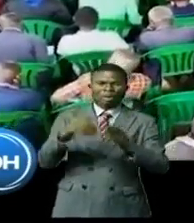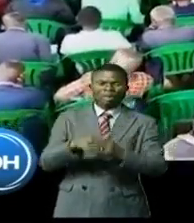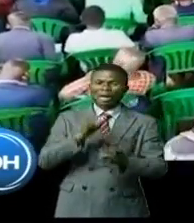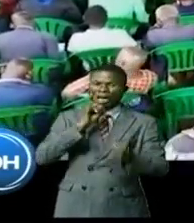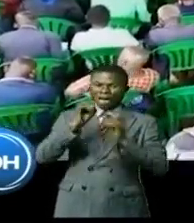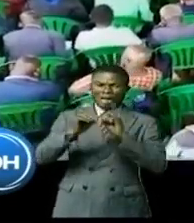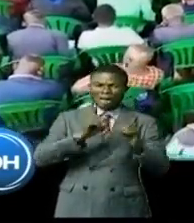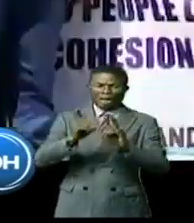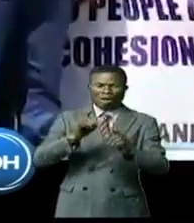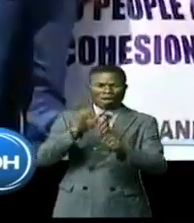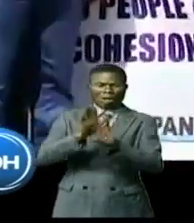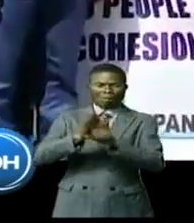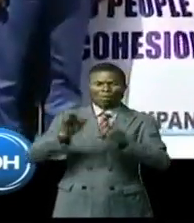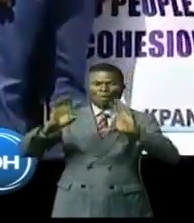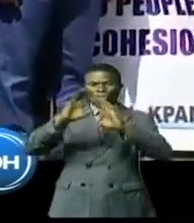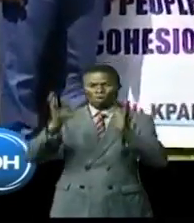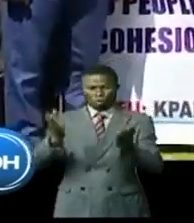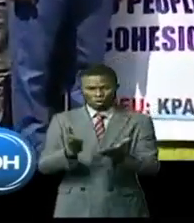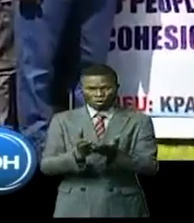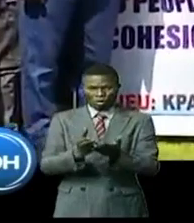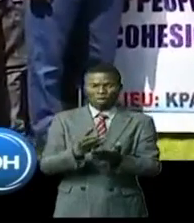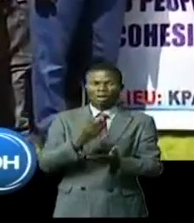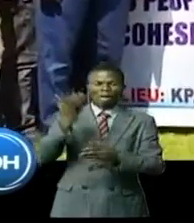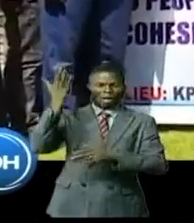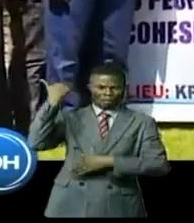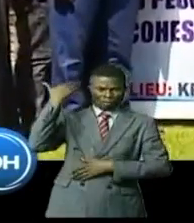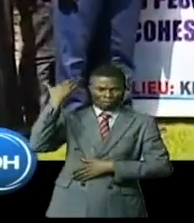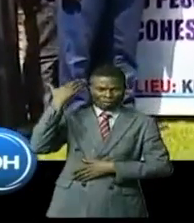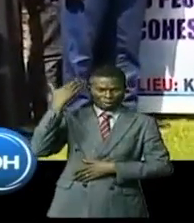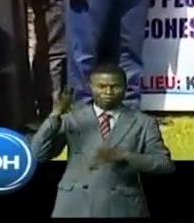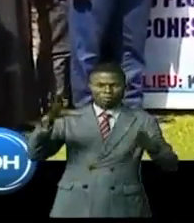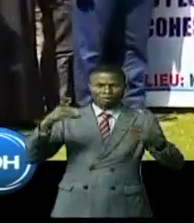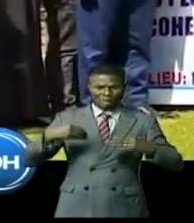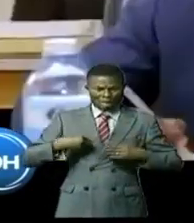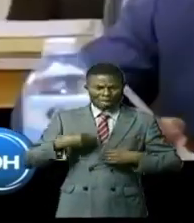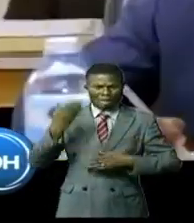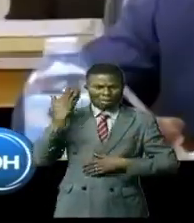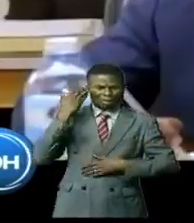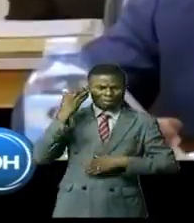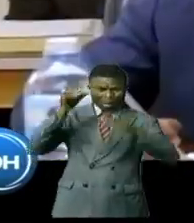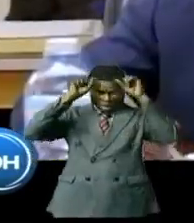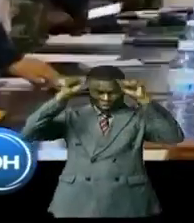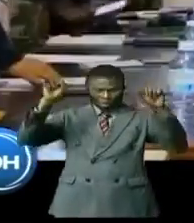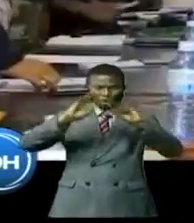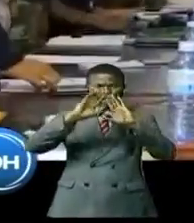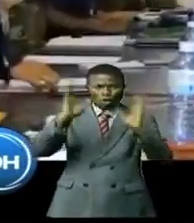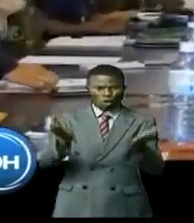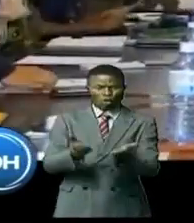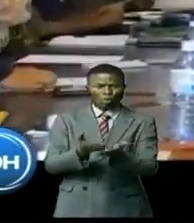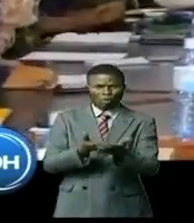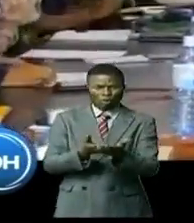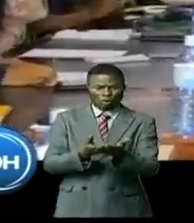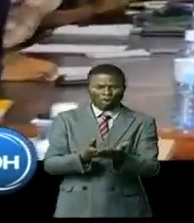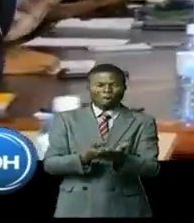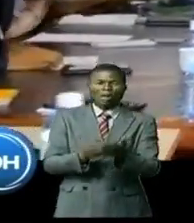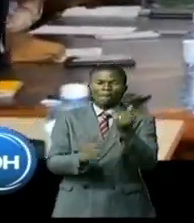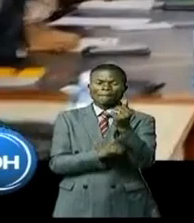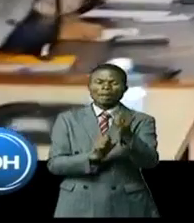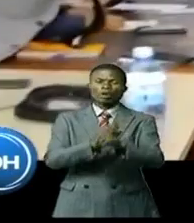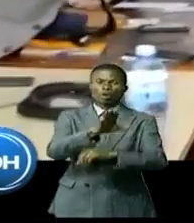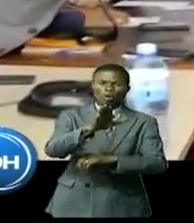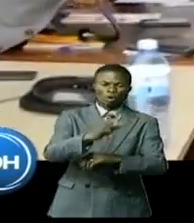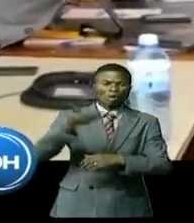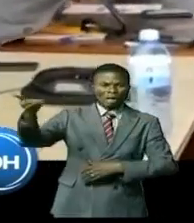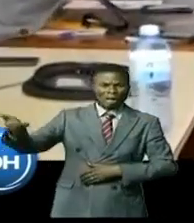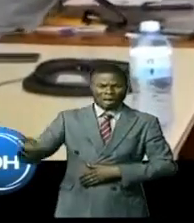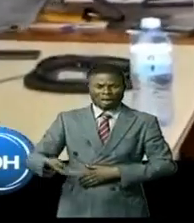dialogue intercommunautaire arrêté il y a quelques jours, affirme Célestin Tawara, président de la dite communauté, dont les délégués ont été reçus par le